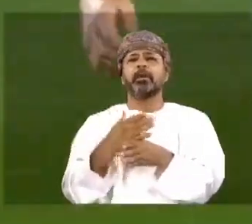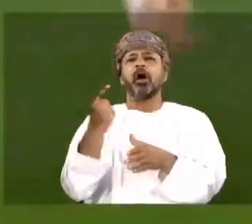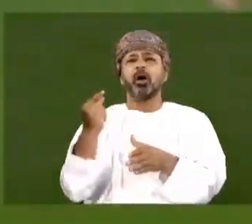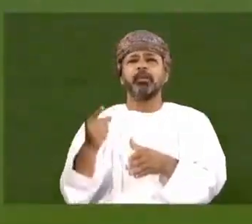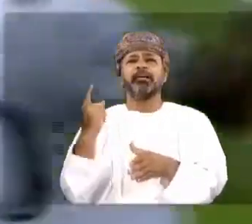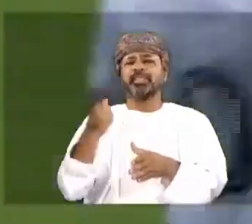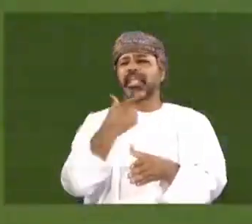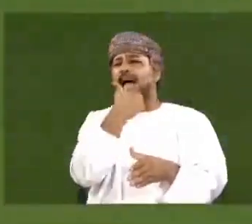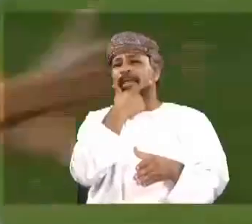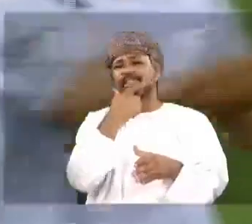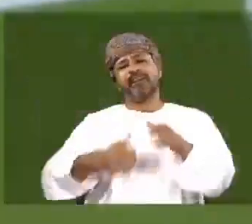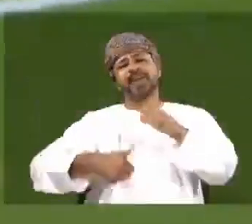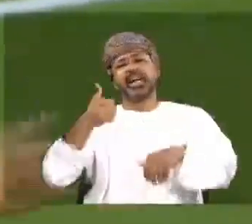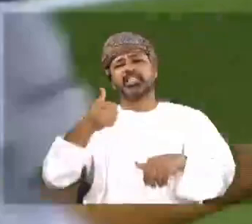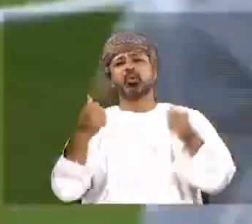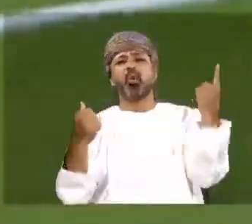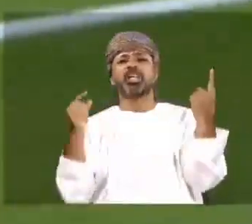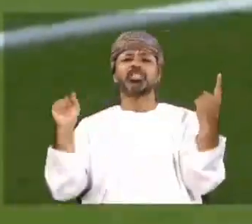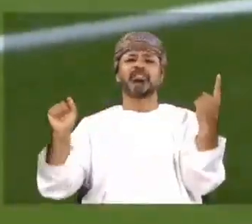اللقاء.